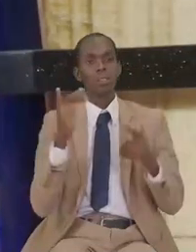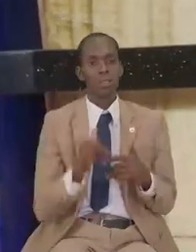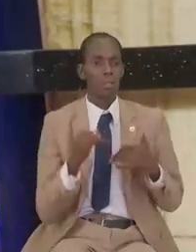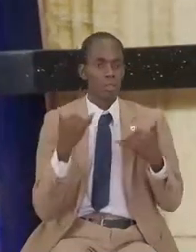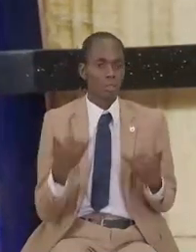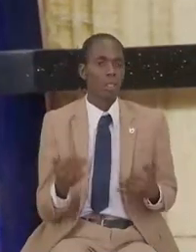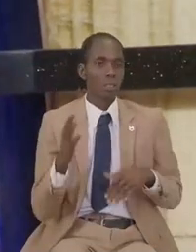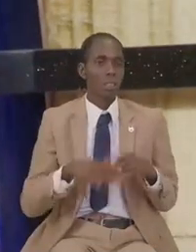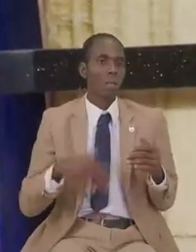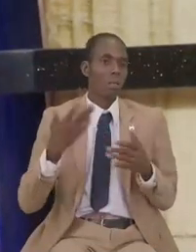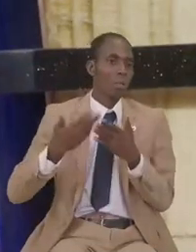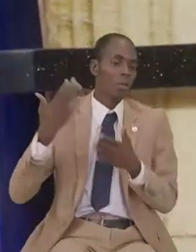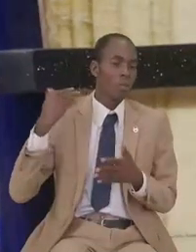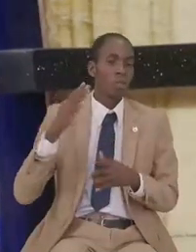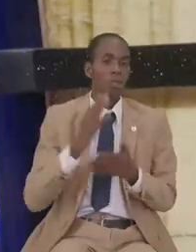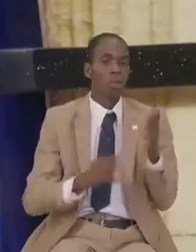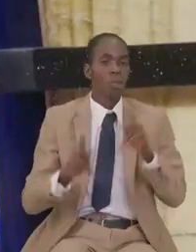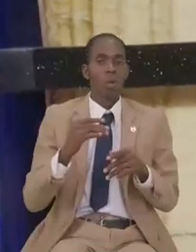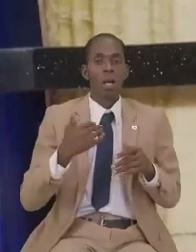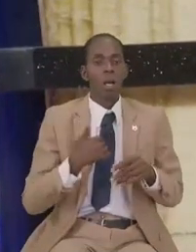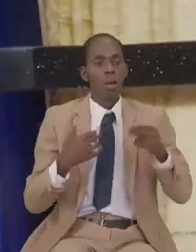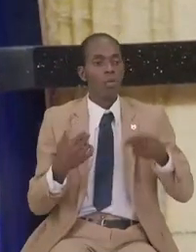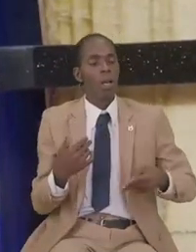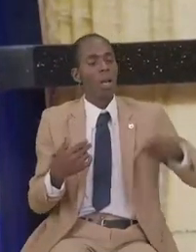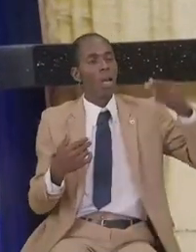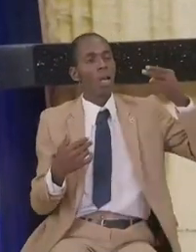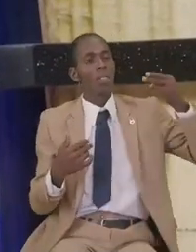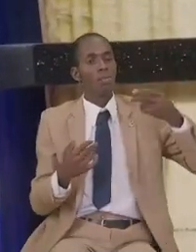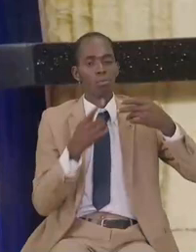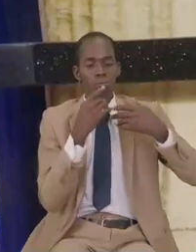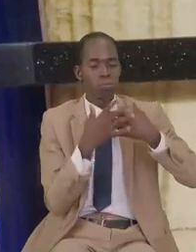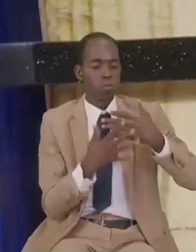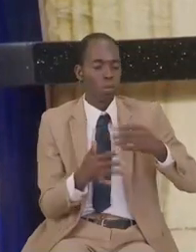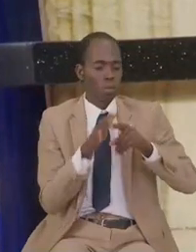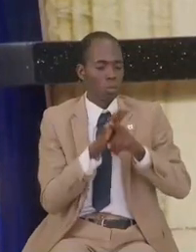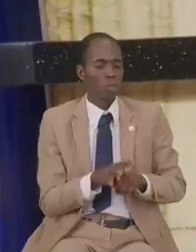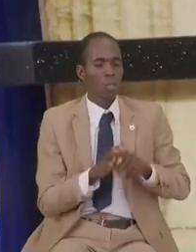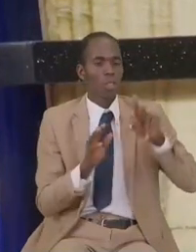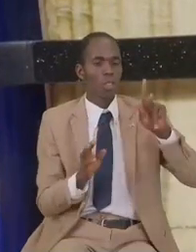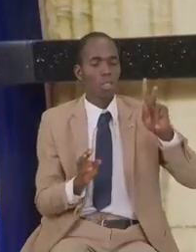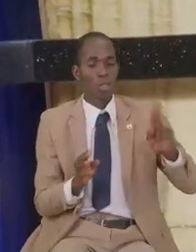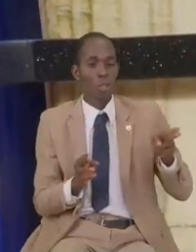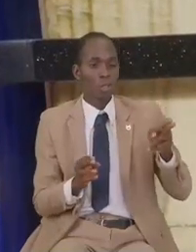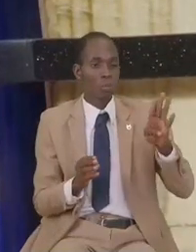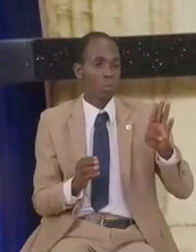ce jour. Il y a des gens qui ont l'hypertension. L'hypertension est devenue quelque